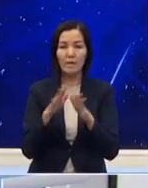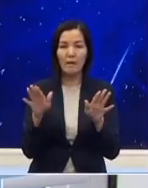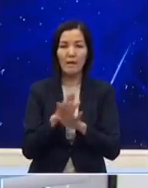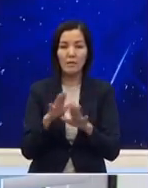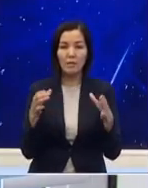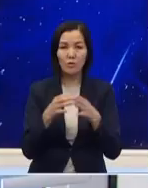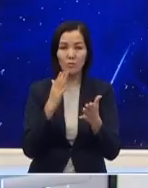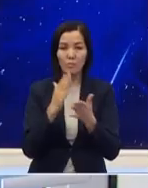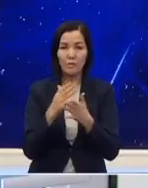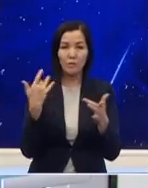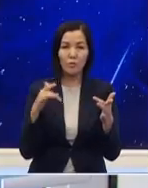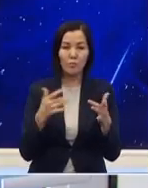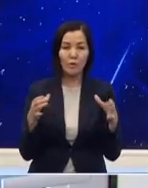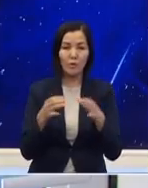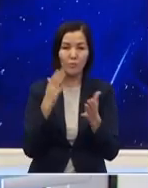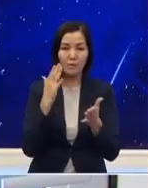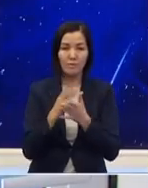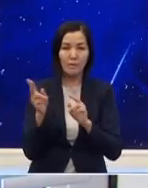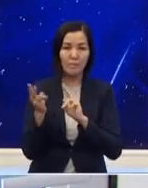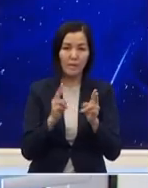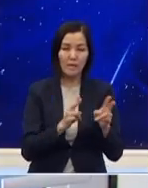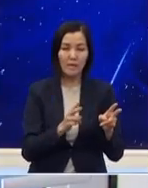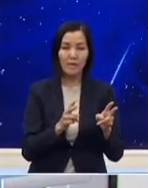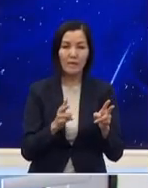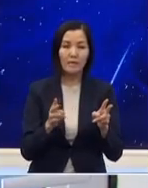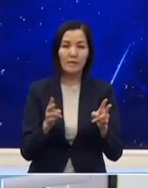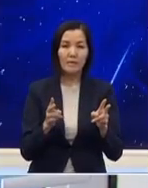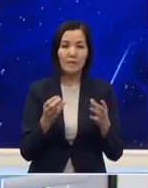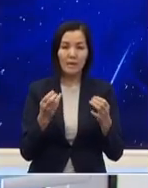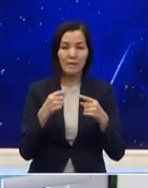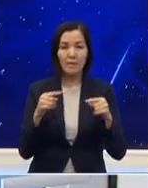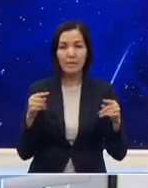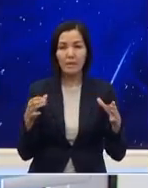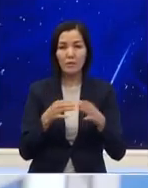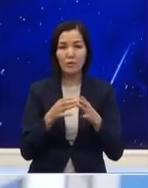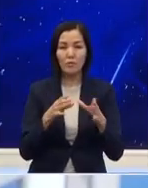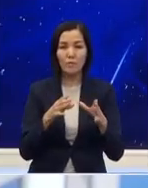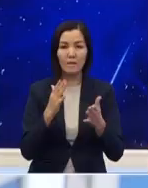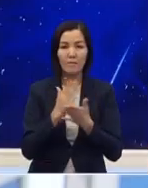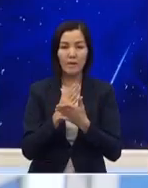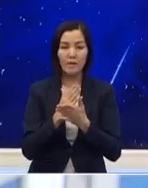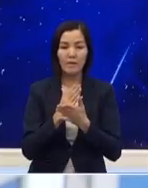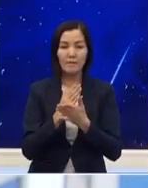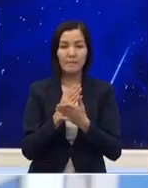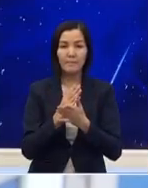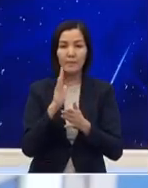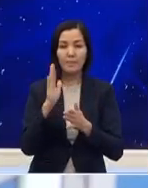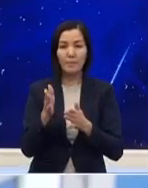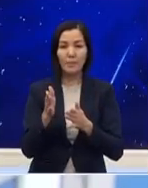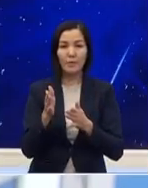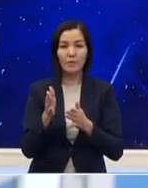бар, домбыра үйірмесі бар, би үйірмесі бар және басқа да үйірмелер бар. Енді